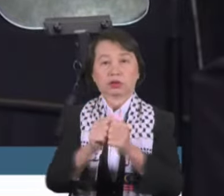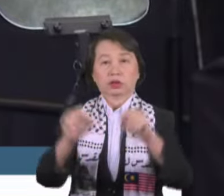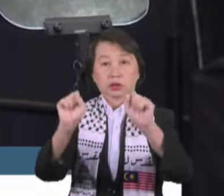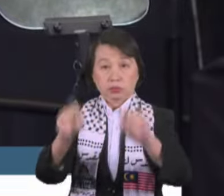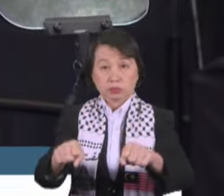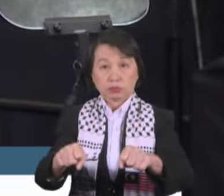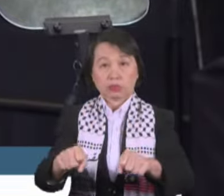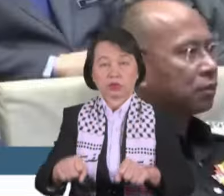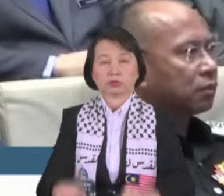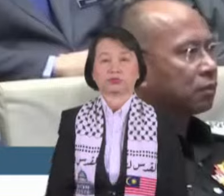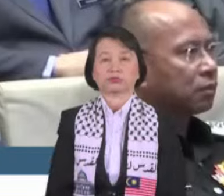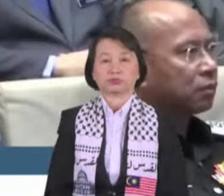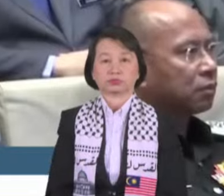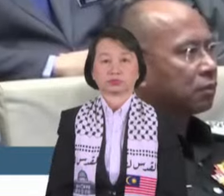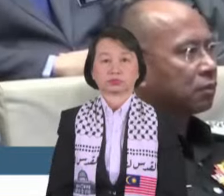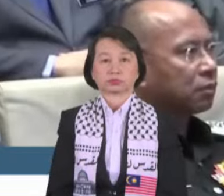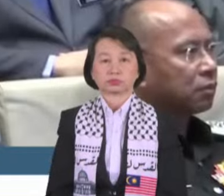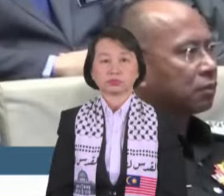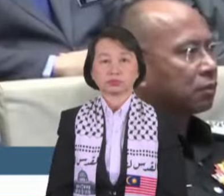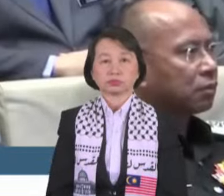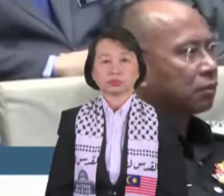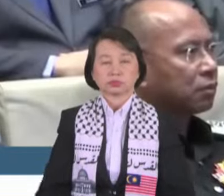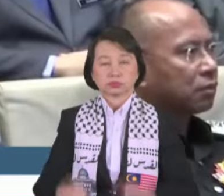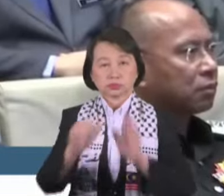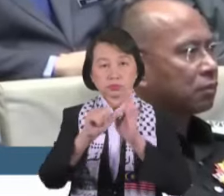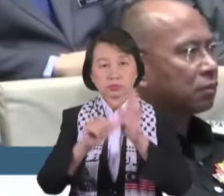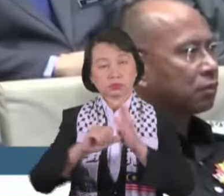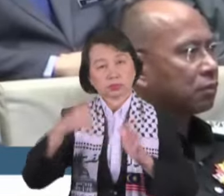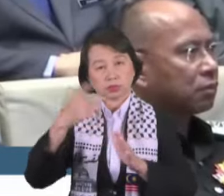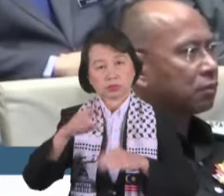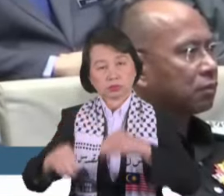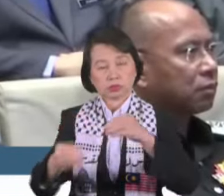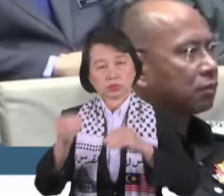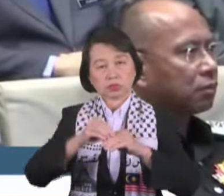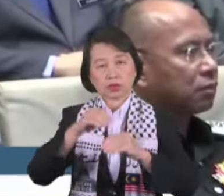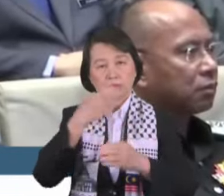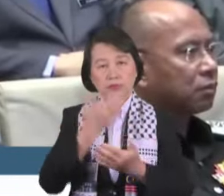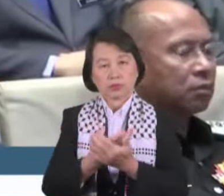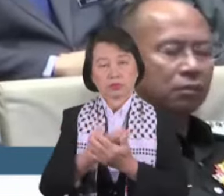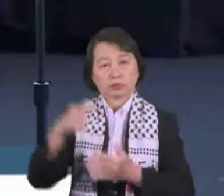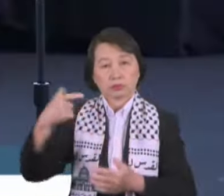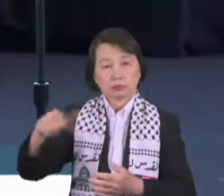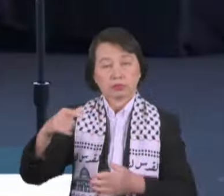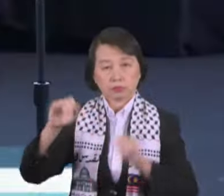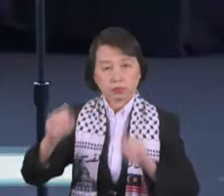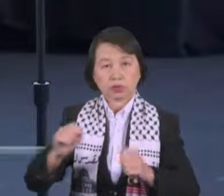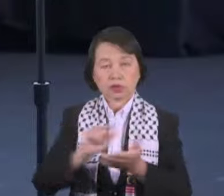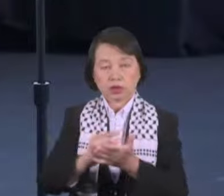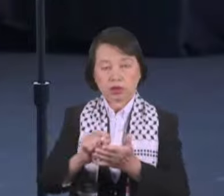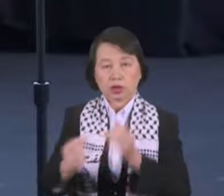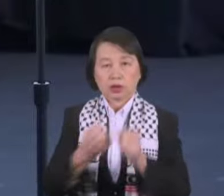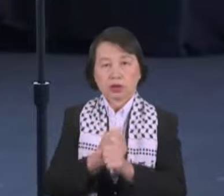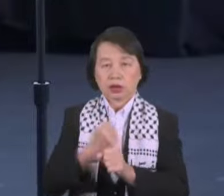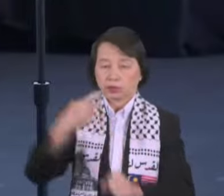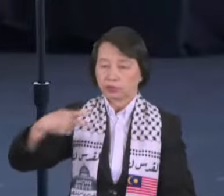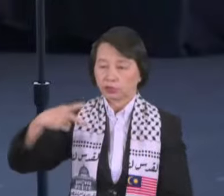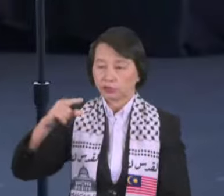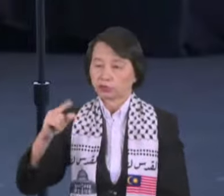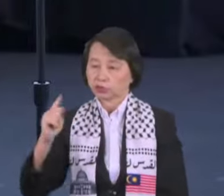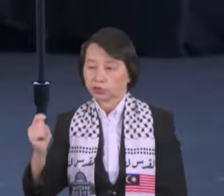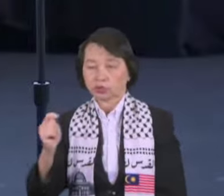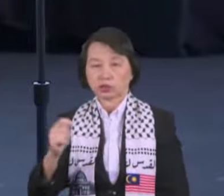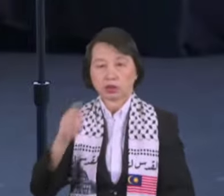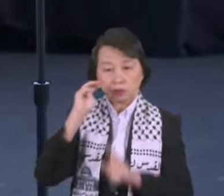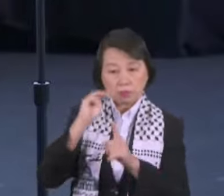keboleh hasilan. Aspek lain juga melibatkan penambahbaikan kriteria kelayakan pergerakan gaji tahunan PGT,